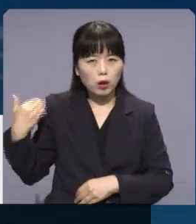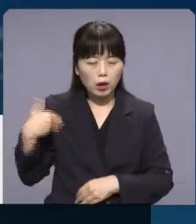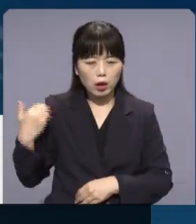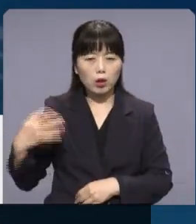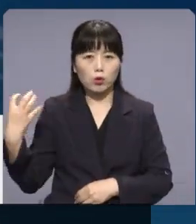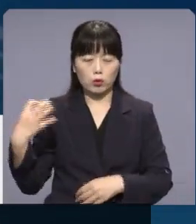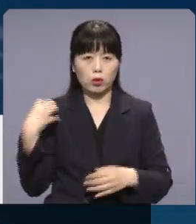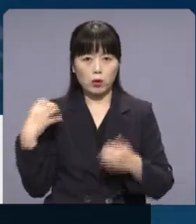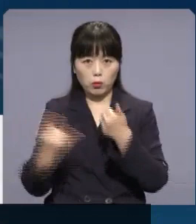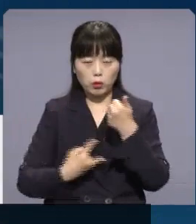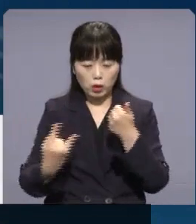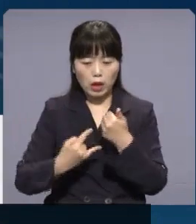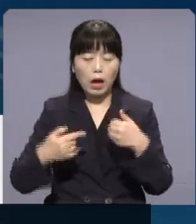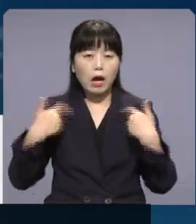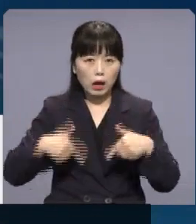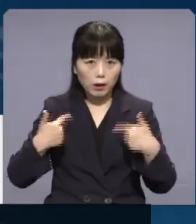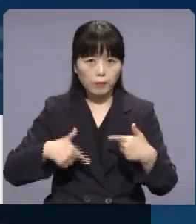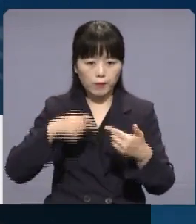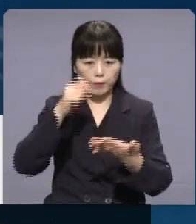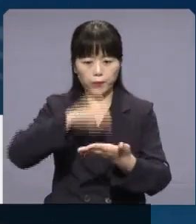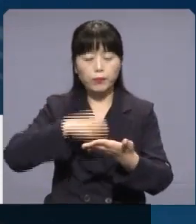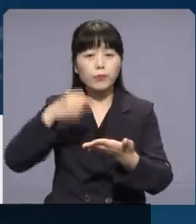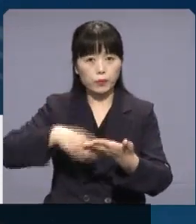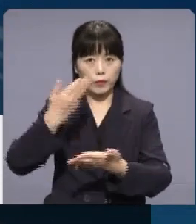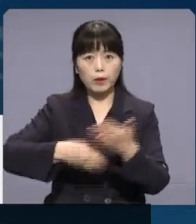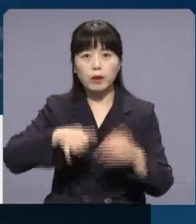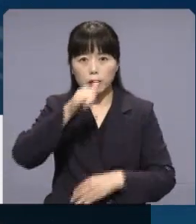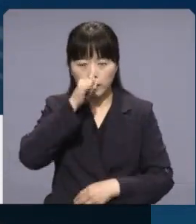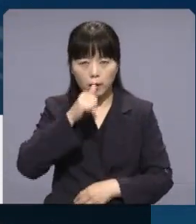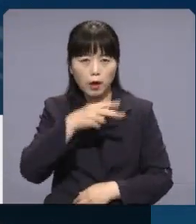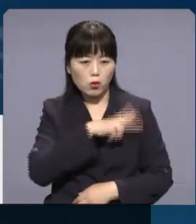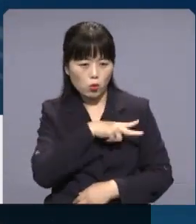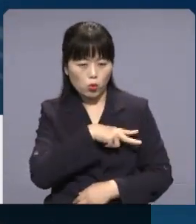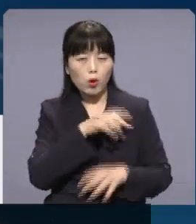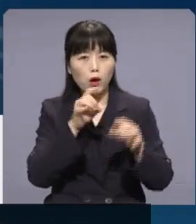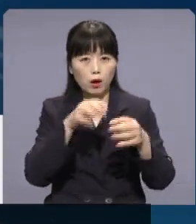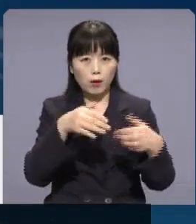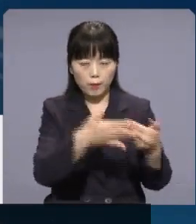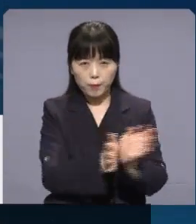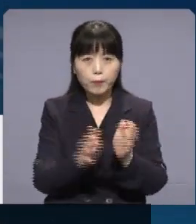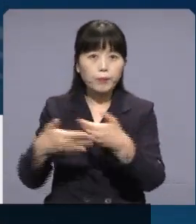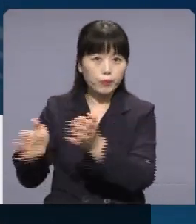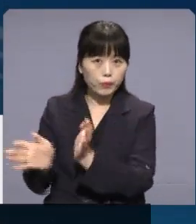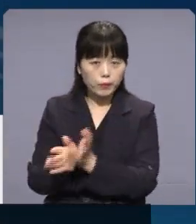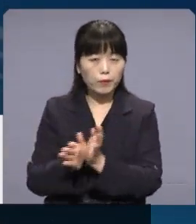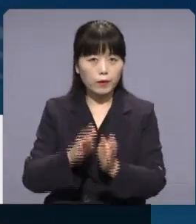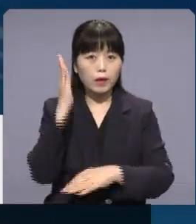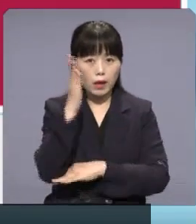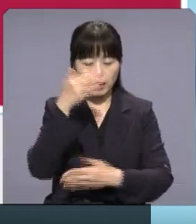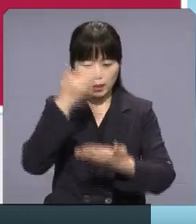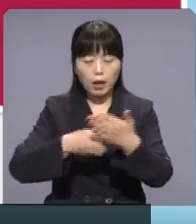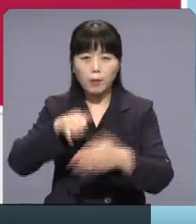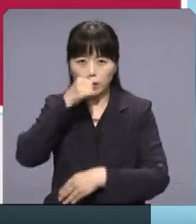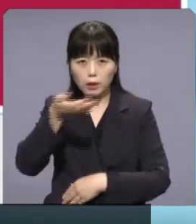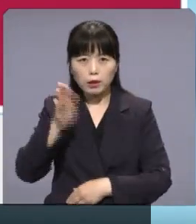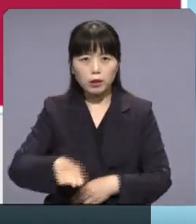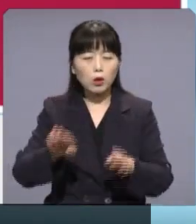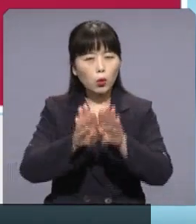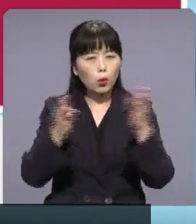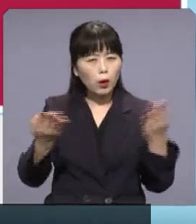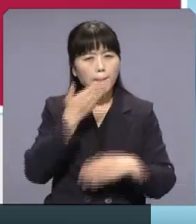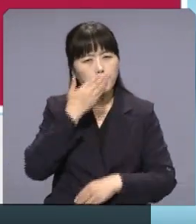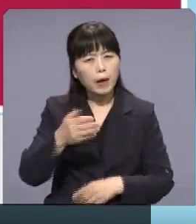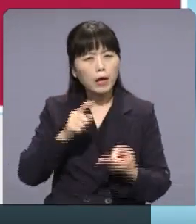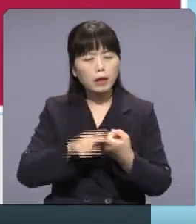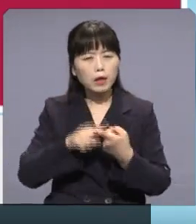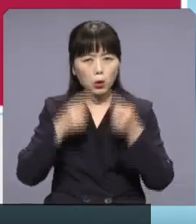하면 회의록으로 다 근거가 남게 되잖아요. 네. 의원별로 어떤 발언을 했는지가 확인이 되기 때문에 그게 과연 공개가 가능할지 이걸 또 한번